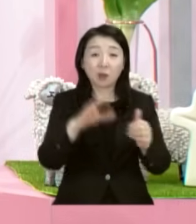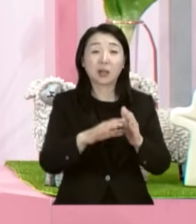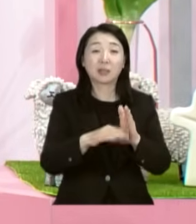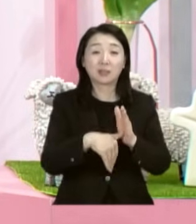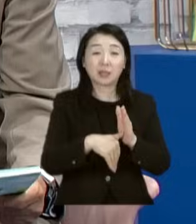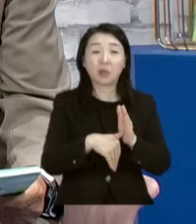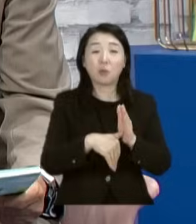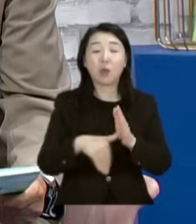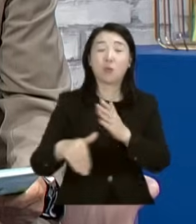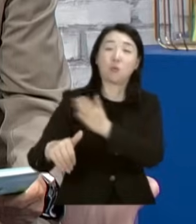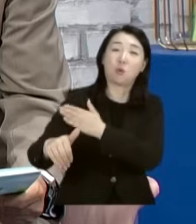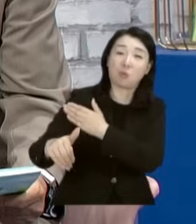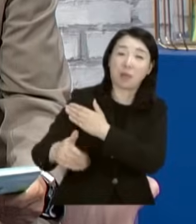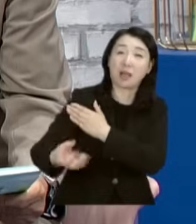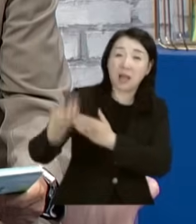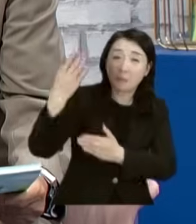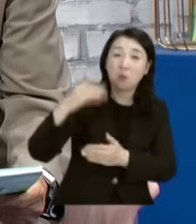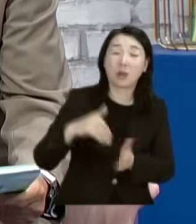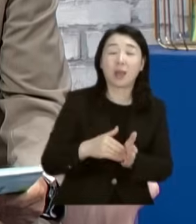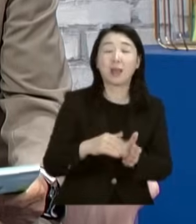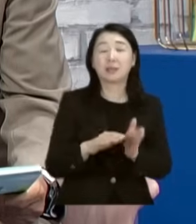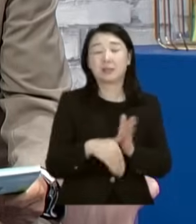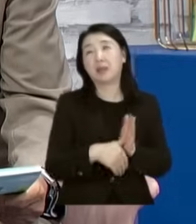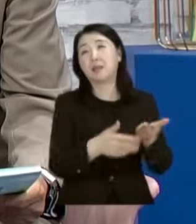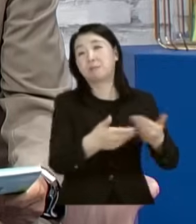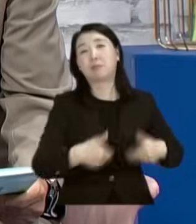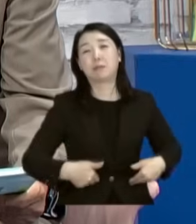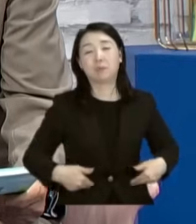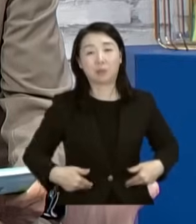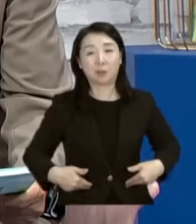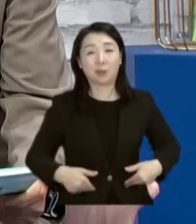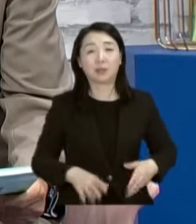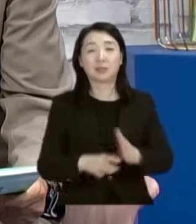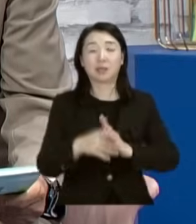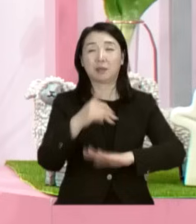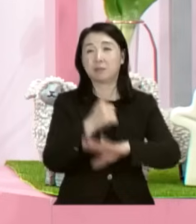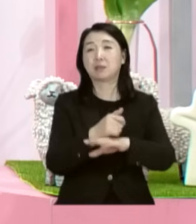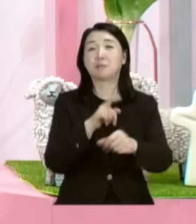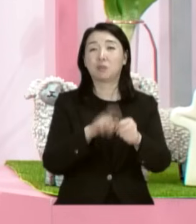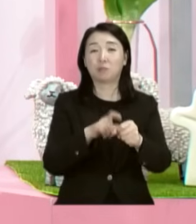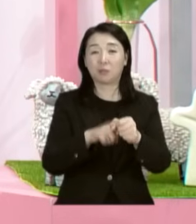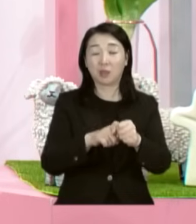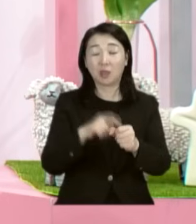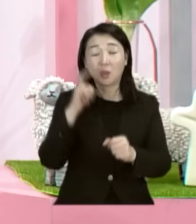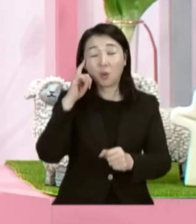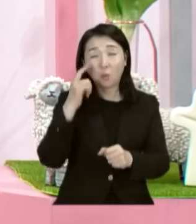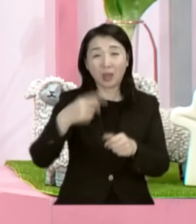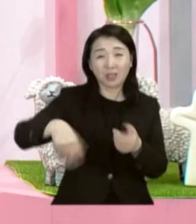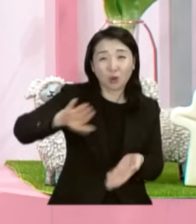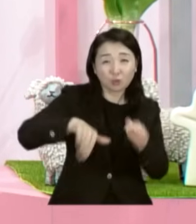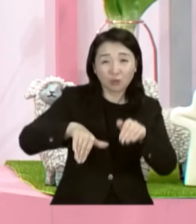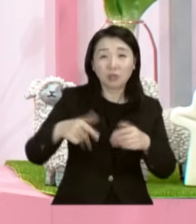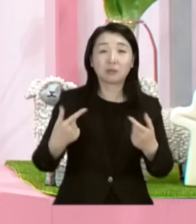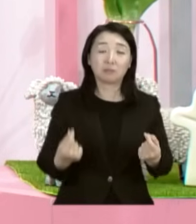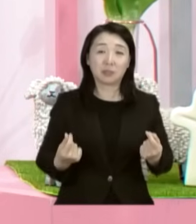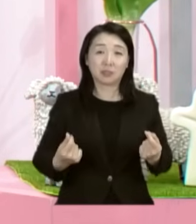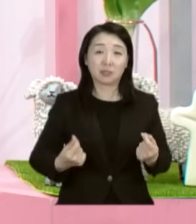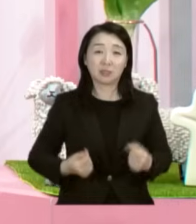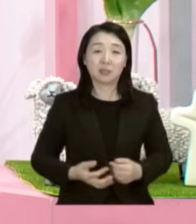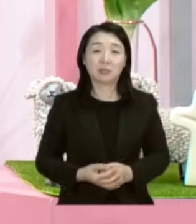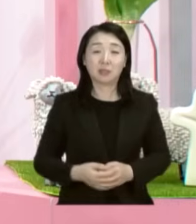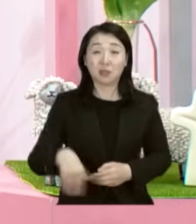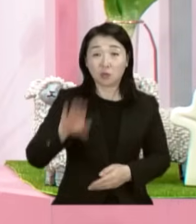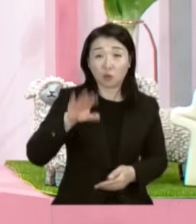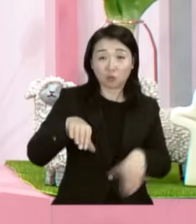몸에 두번 만 항복 한복 항복 이걸 해야 되는구나네 그게 이제 최종 목적이고 격투기 비슷한 거네 맞습니다 그래서